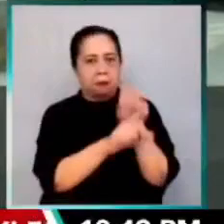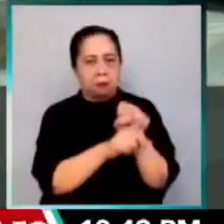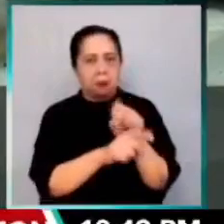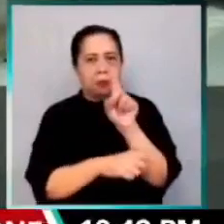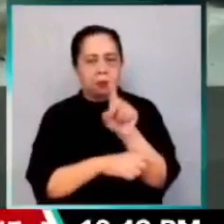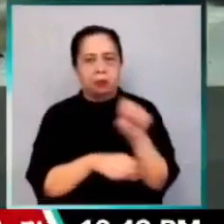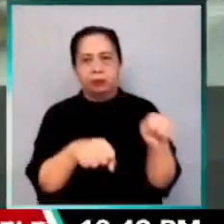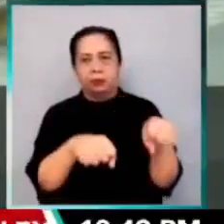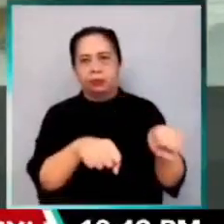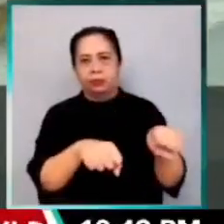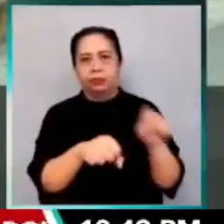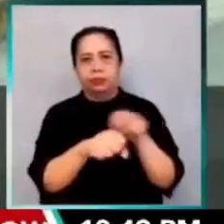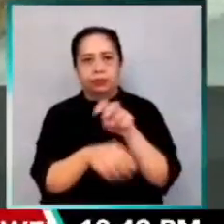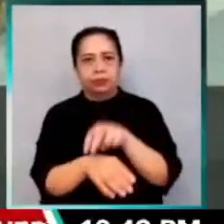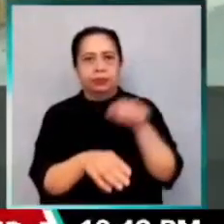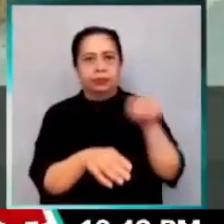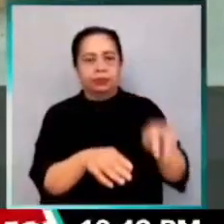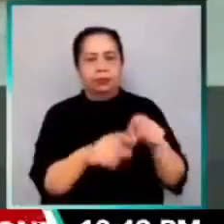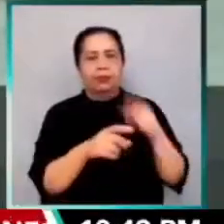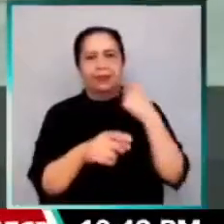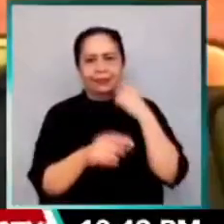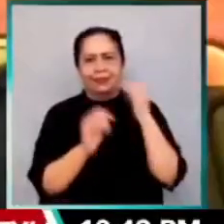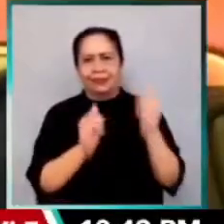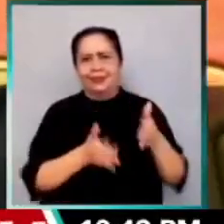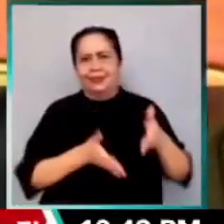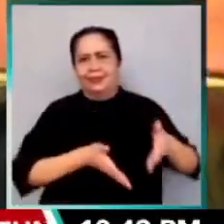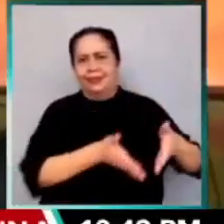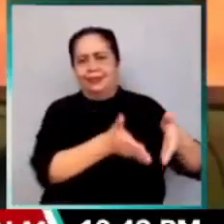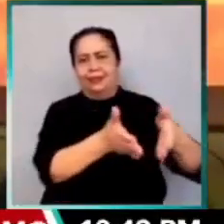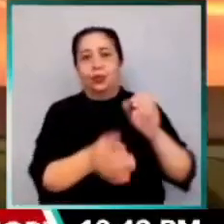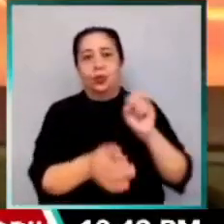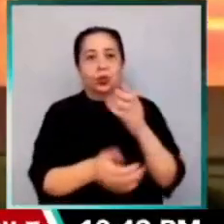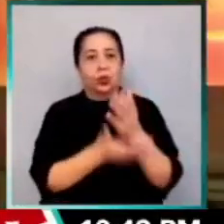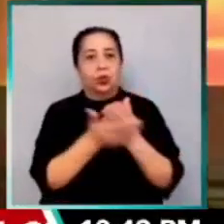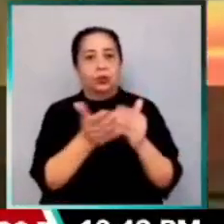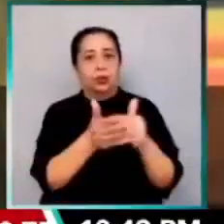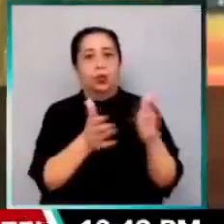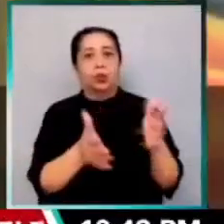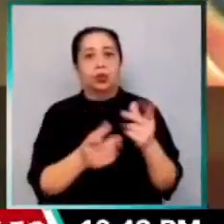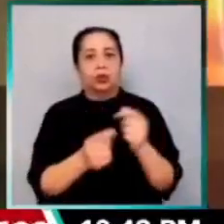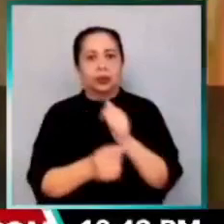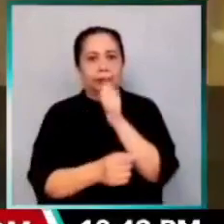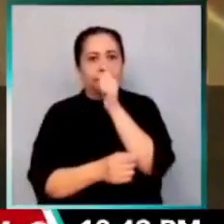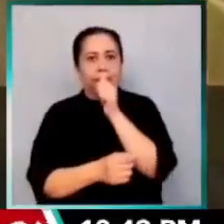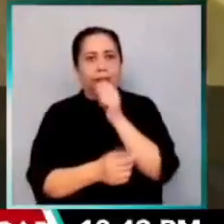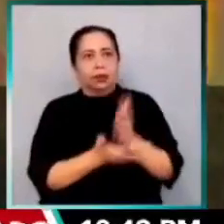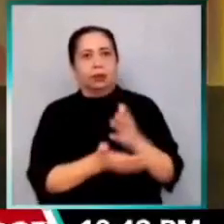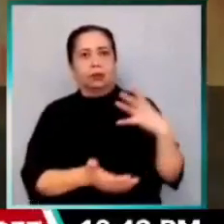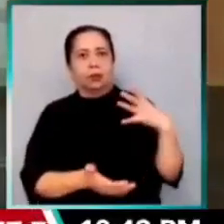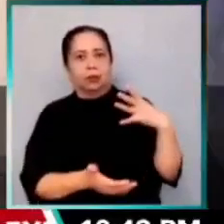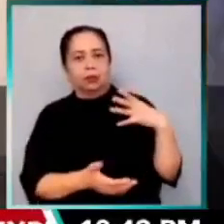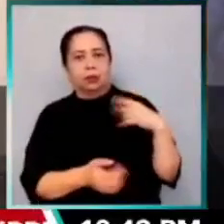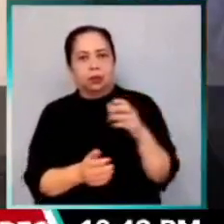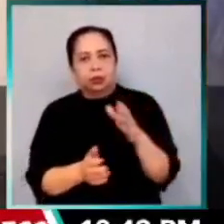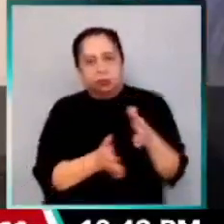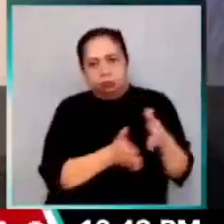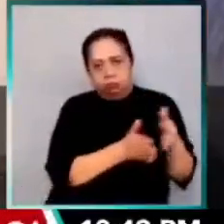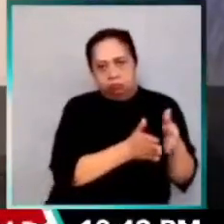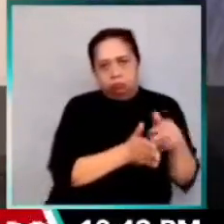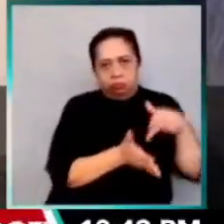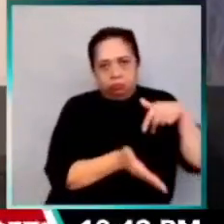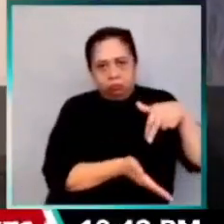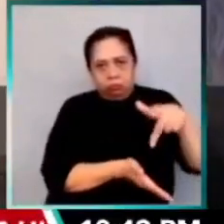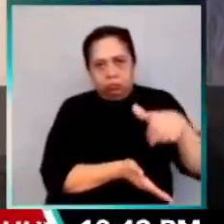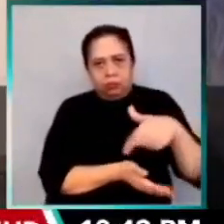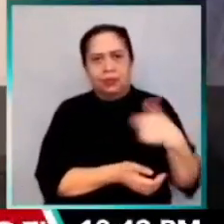na sumampa sa nasabing sidewalk. Kaya ang ilang estudyante napatigil at gumilid na lang. May sidecar